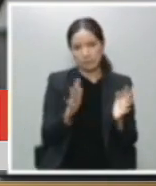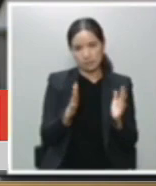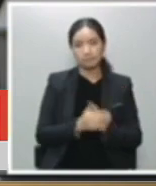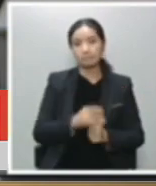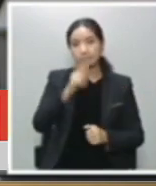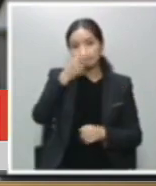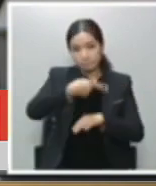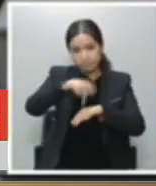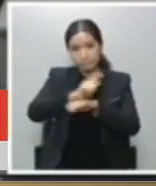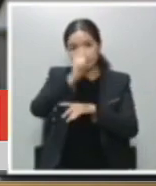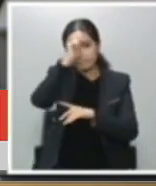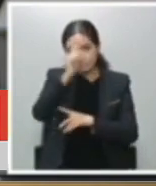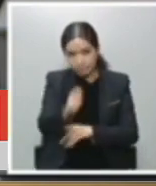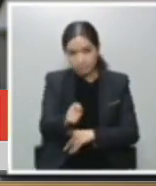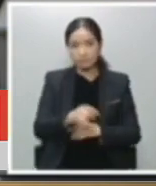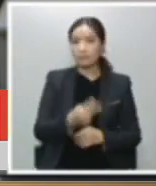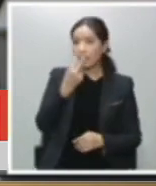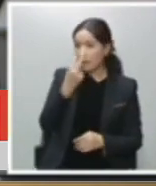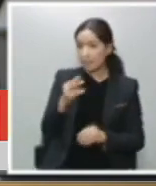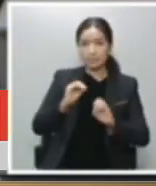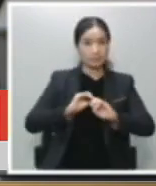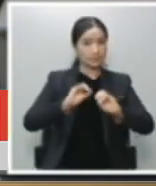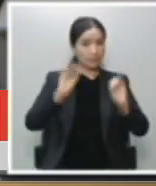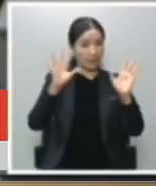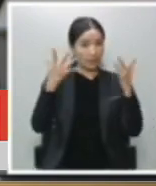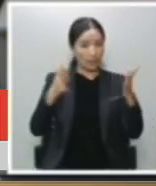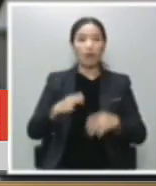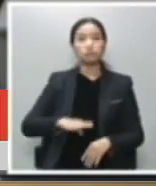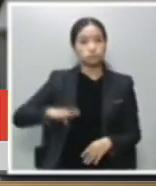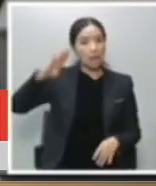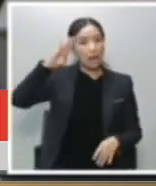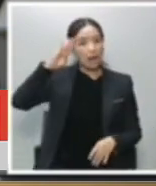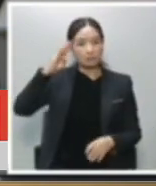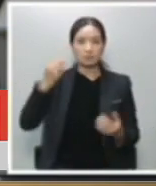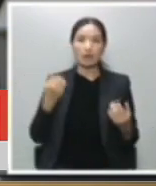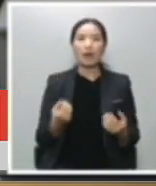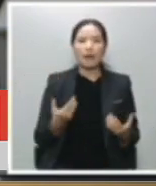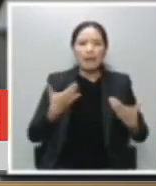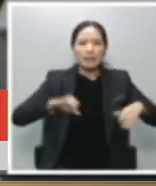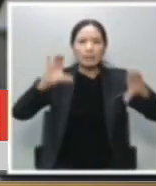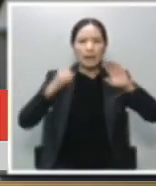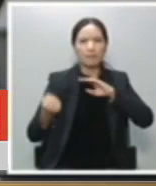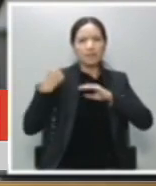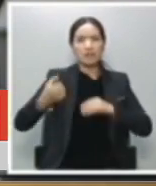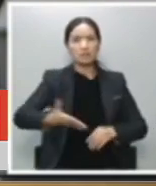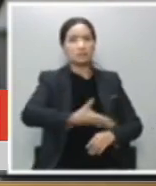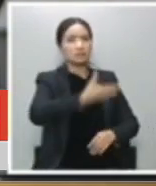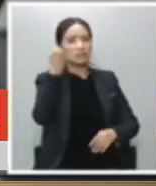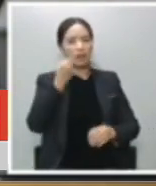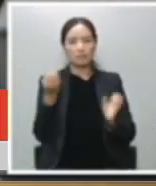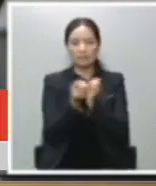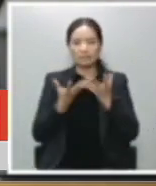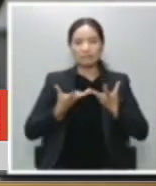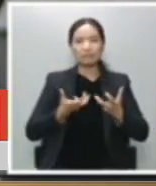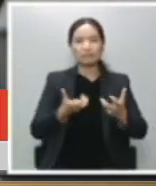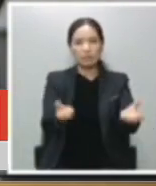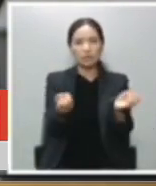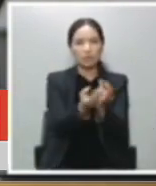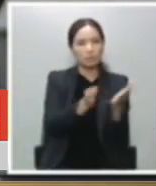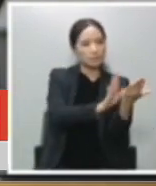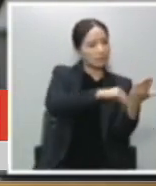ครับเมื่อพิสูจน์ได้ชัดเจนแล้วว่าการปฏิวัติรัฐประหารสร้างความเสียหายให้กับประเทศชาติและประชาช